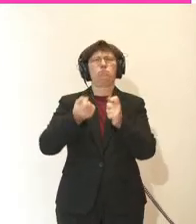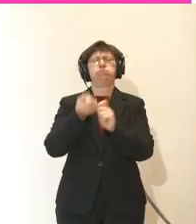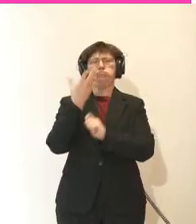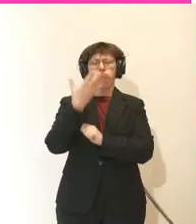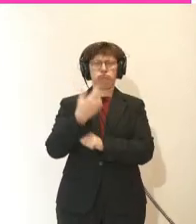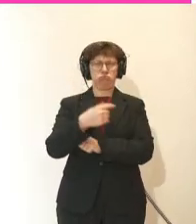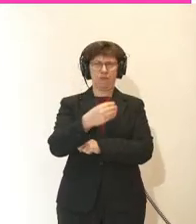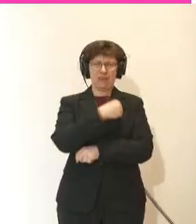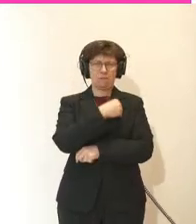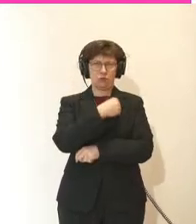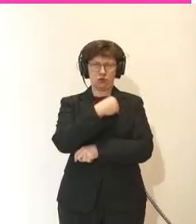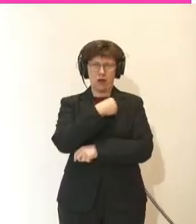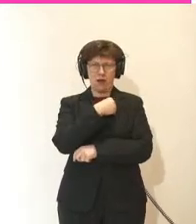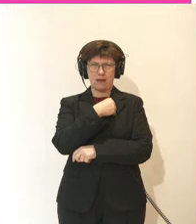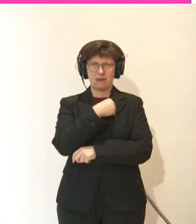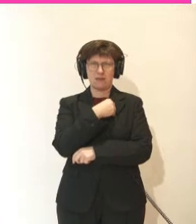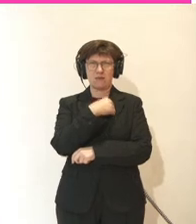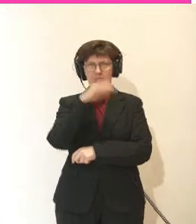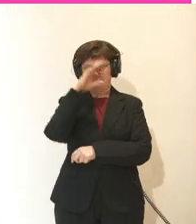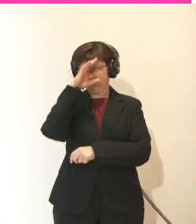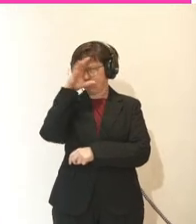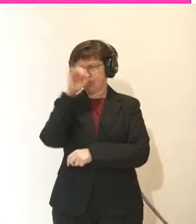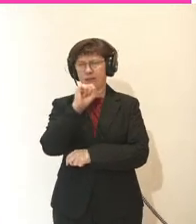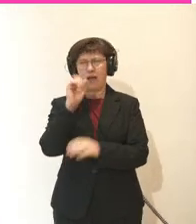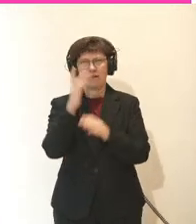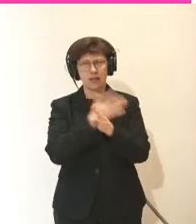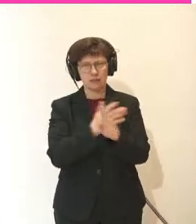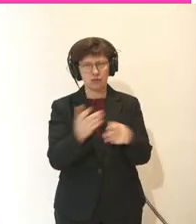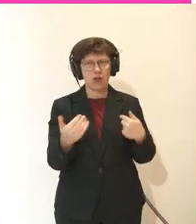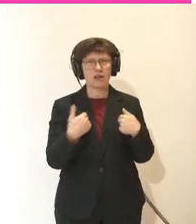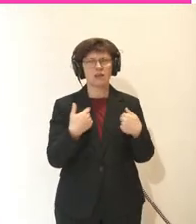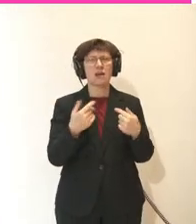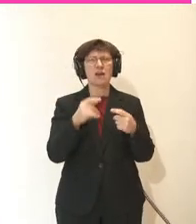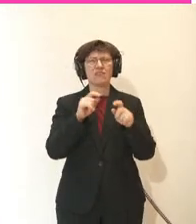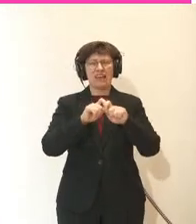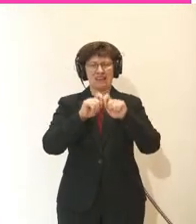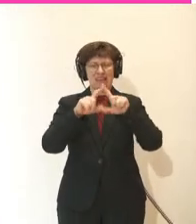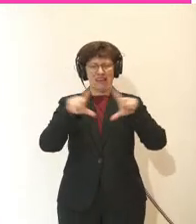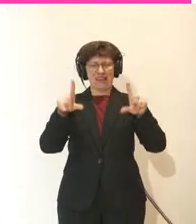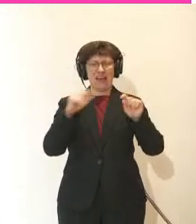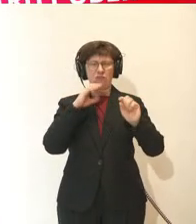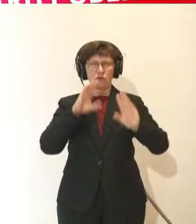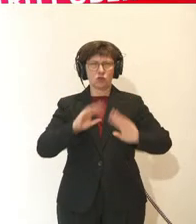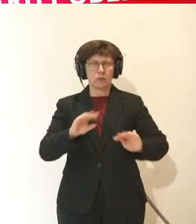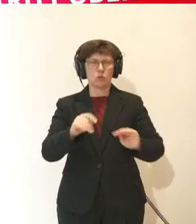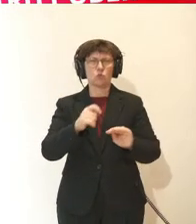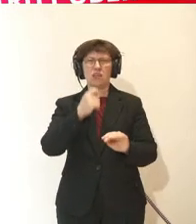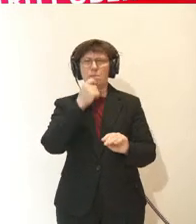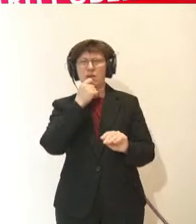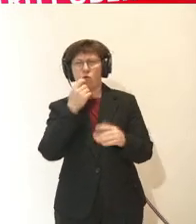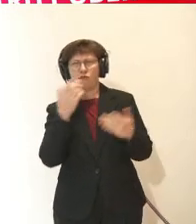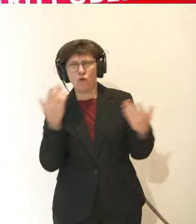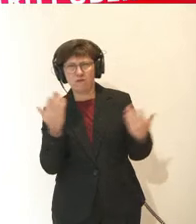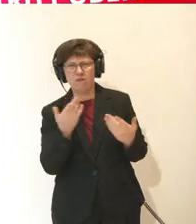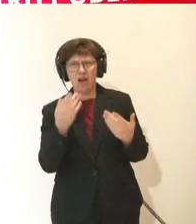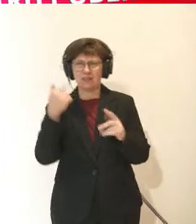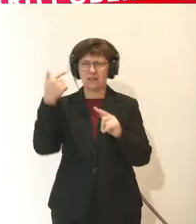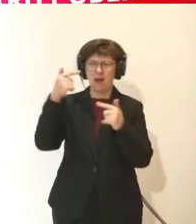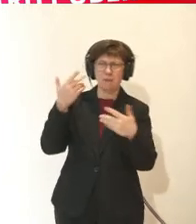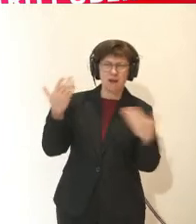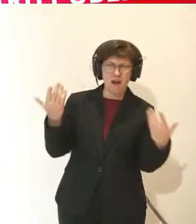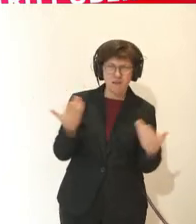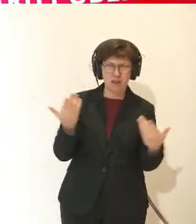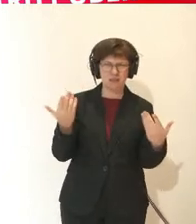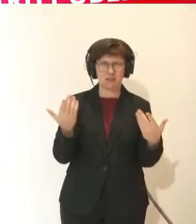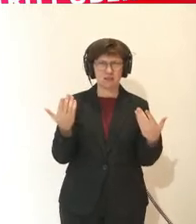eurem browser damit ihr entscheiden können ob ihr welches gerät genutzt welches mikrofon welche kamera